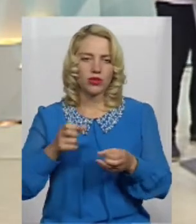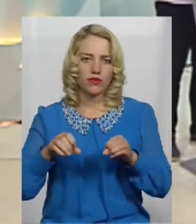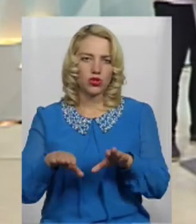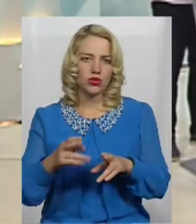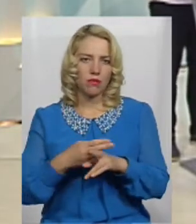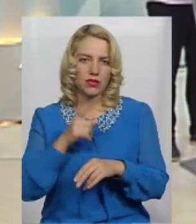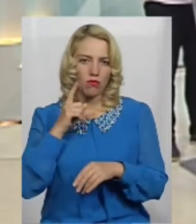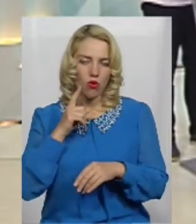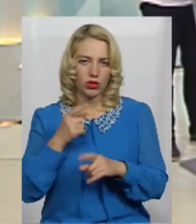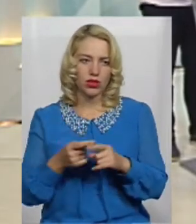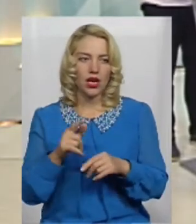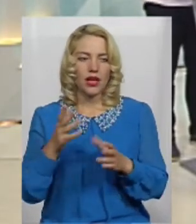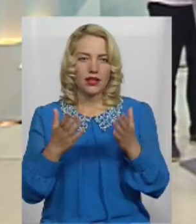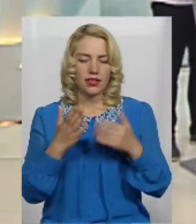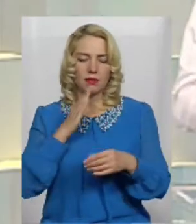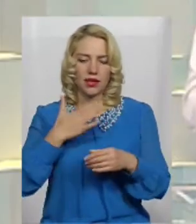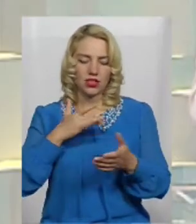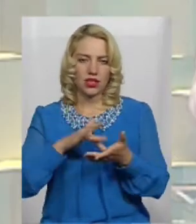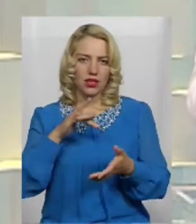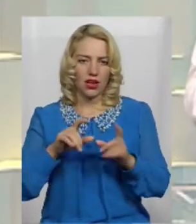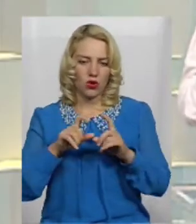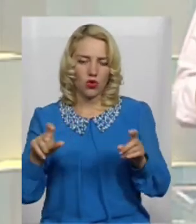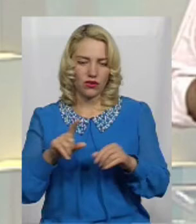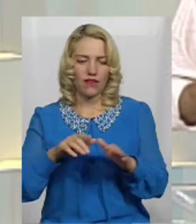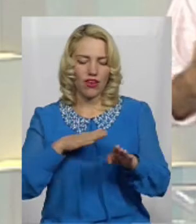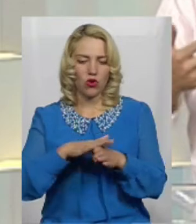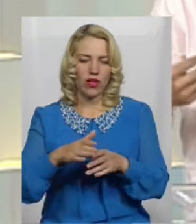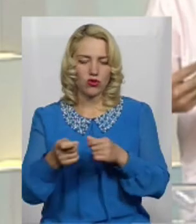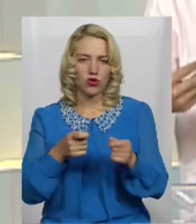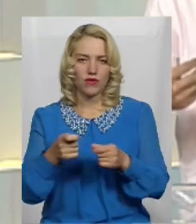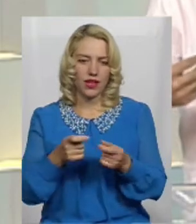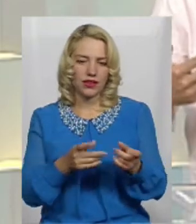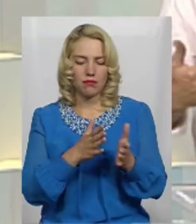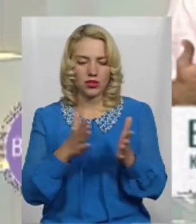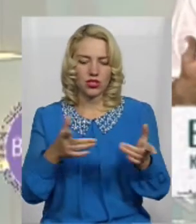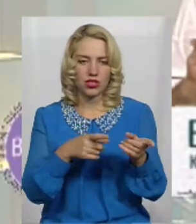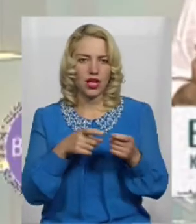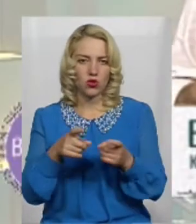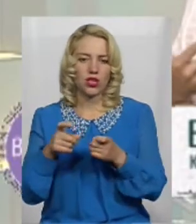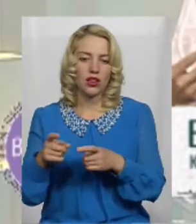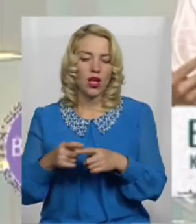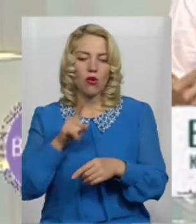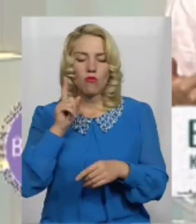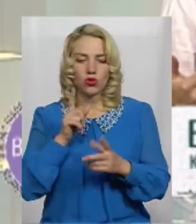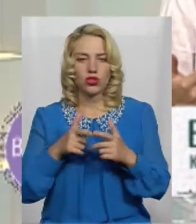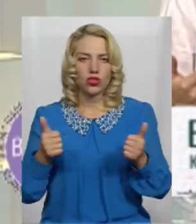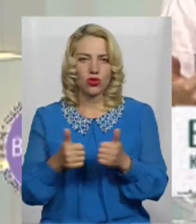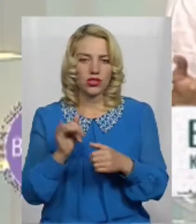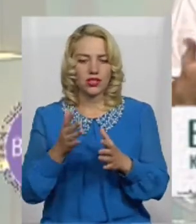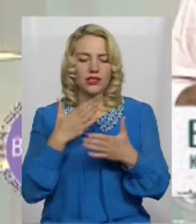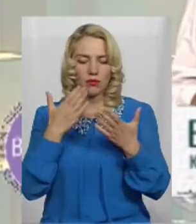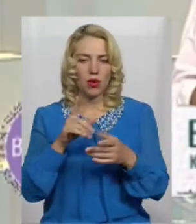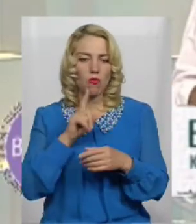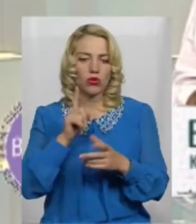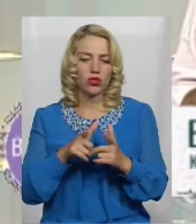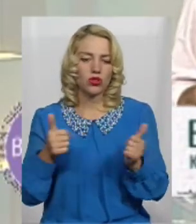Якби наш центральний орган виконавчої влади, Міністерство молоді і спорту, більше залучало молодіжні організації і запитало молодіжних організацій,